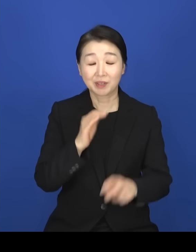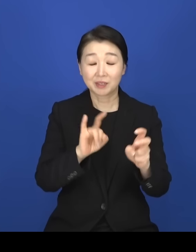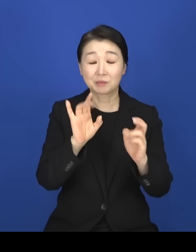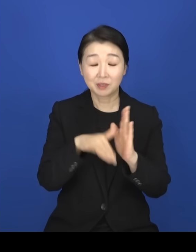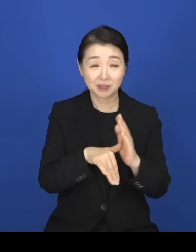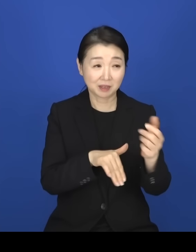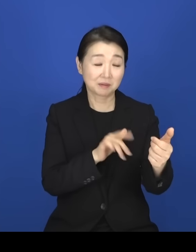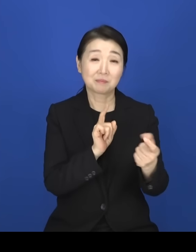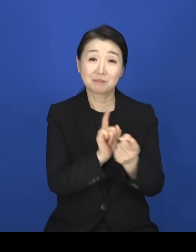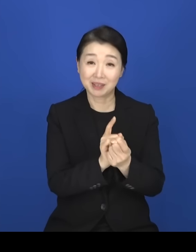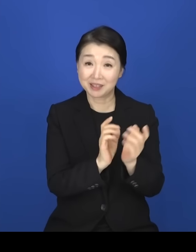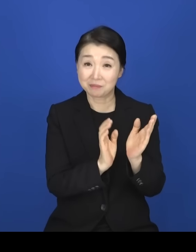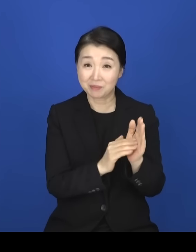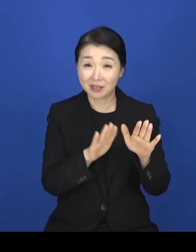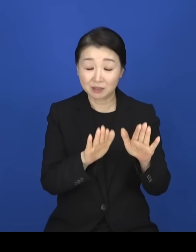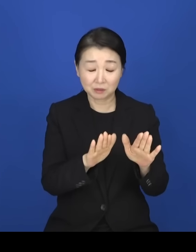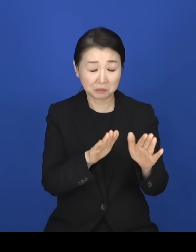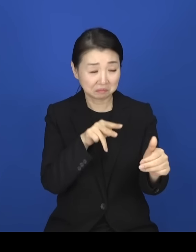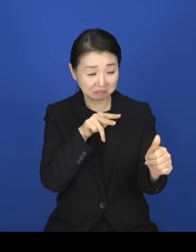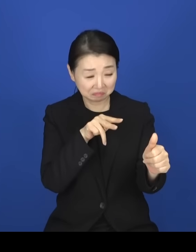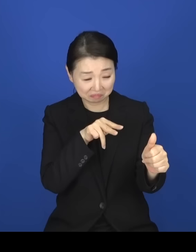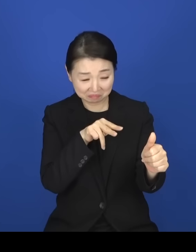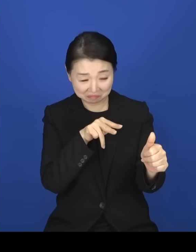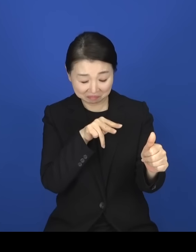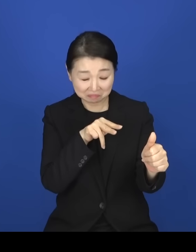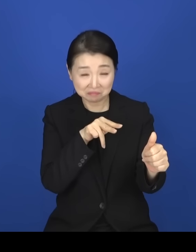봤고 네. 지금 이제 김기리 씨를 쭉 봤는데